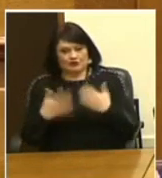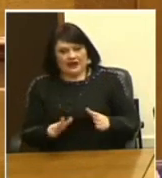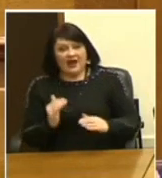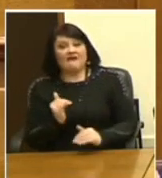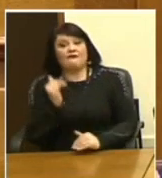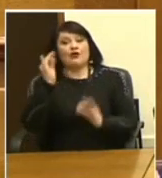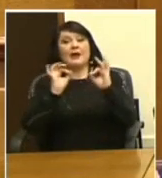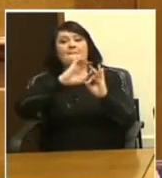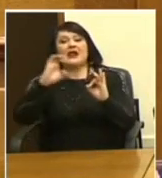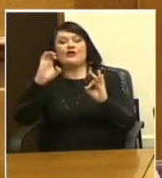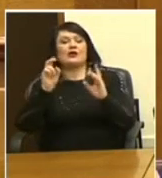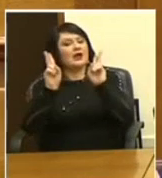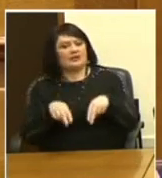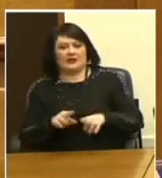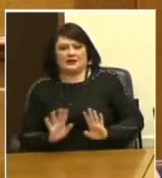Μακεδονία.